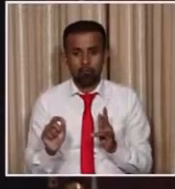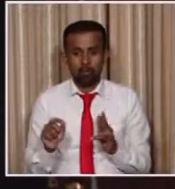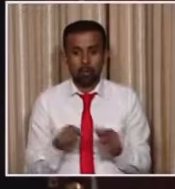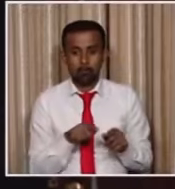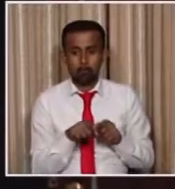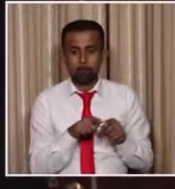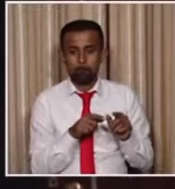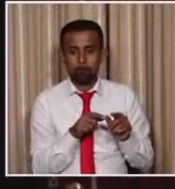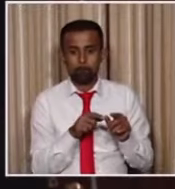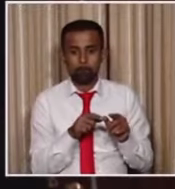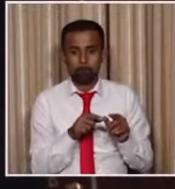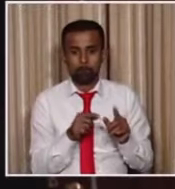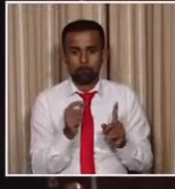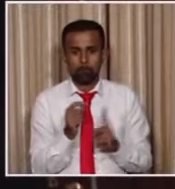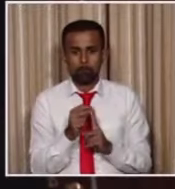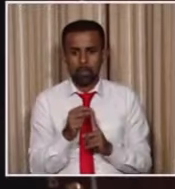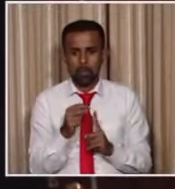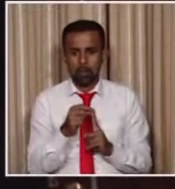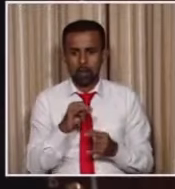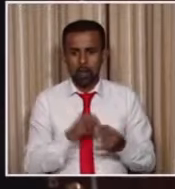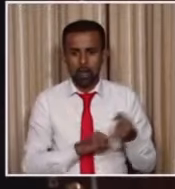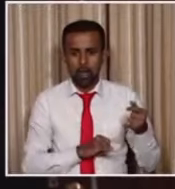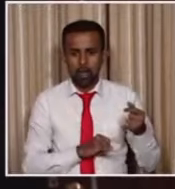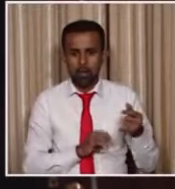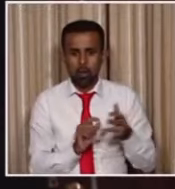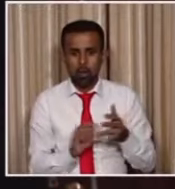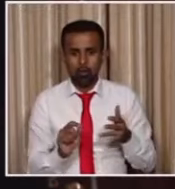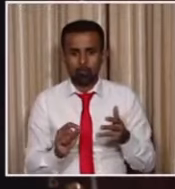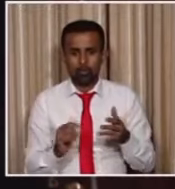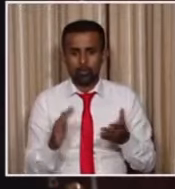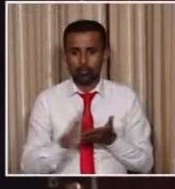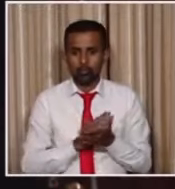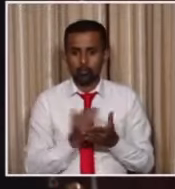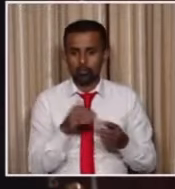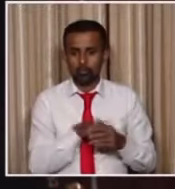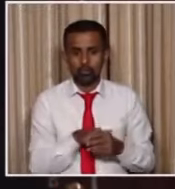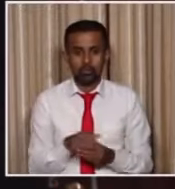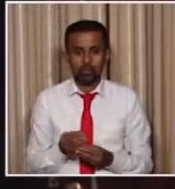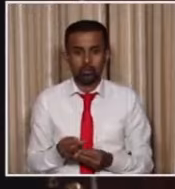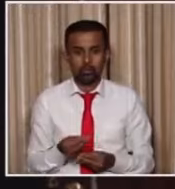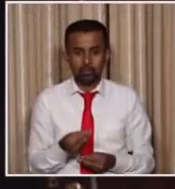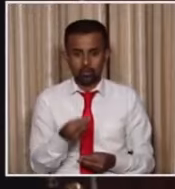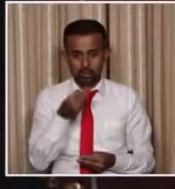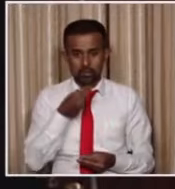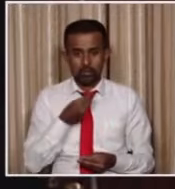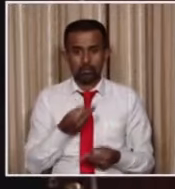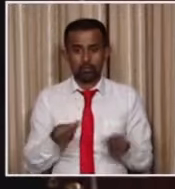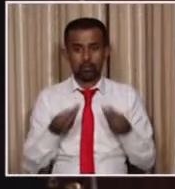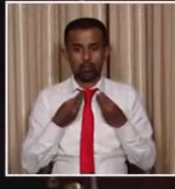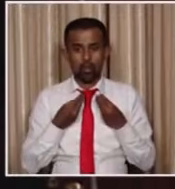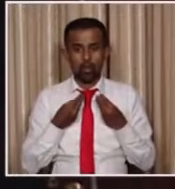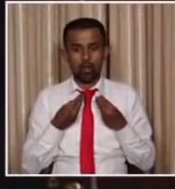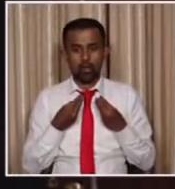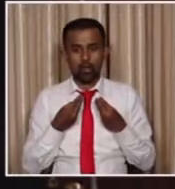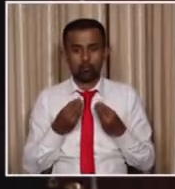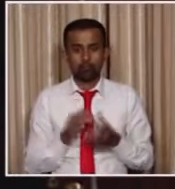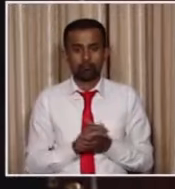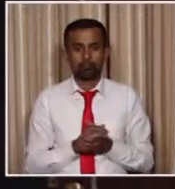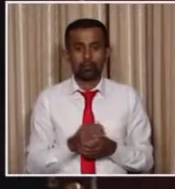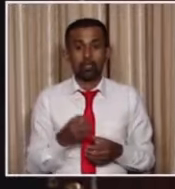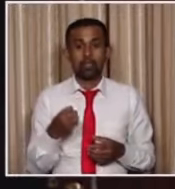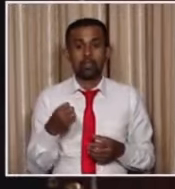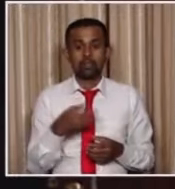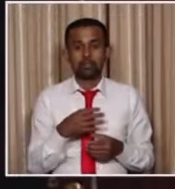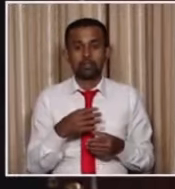වගේ පාතේ වැහැට ප්‍රාදේශීය ලේකම් කාර්යාලයේ මැදිහත් වීමකින් කියලා මේ ලබා දීලා තිබෙනවා දින